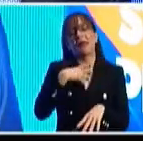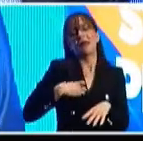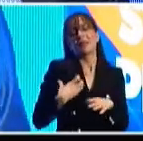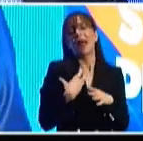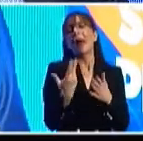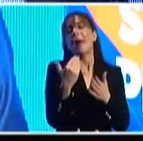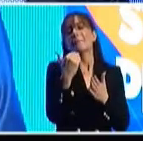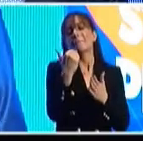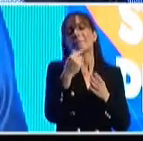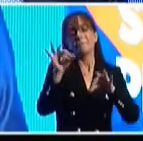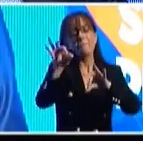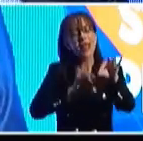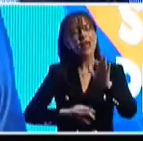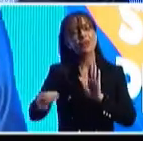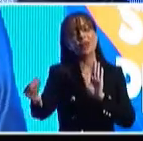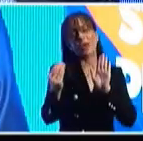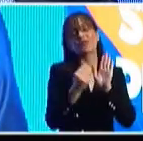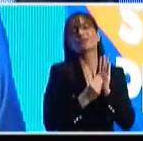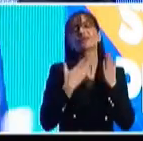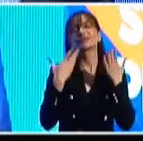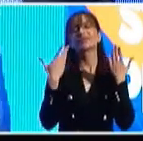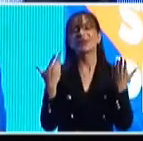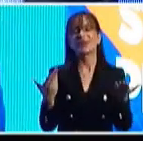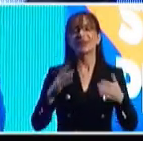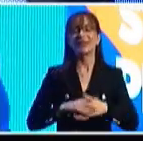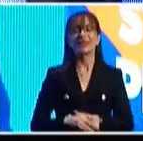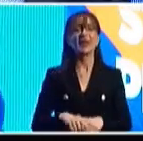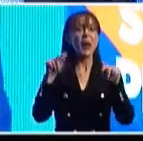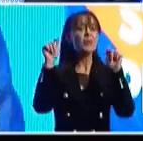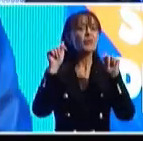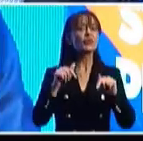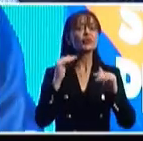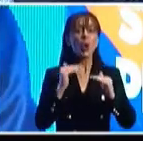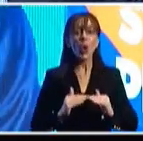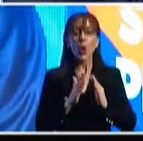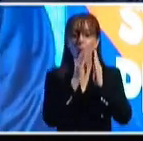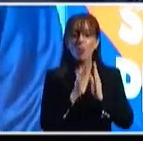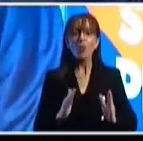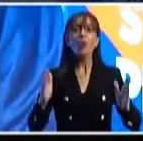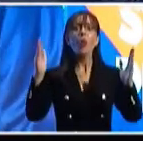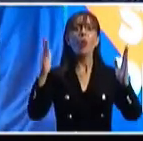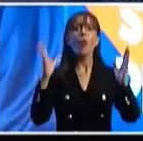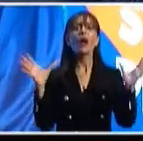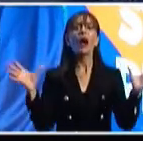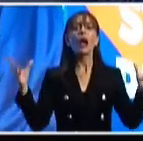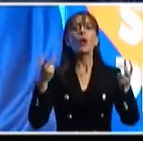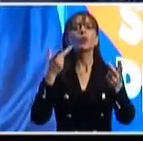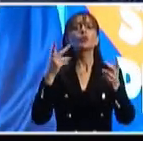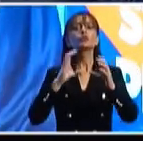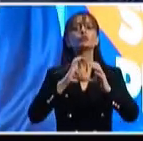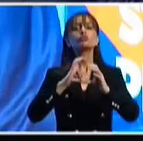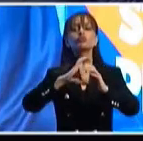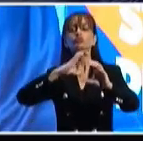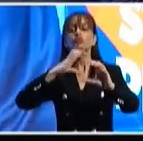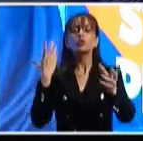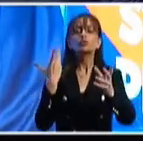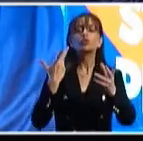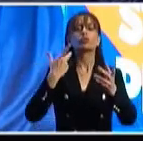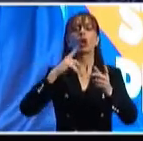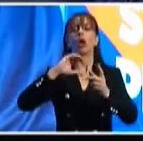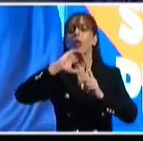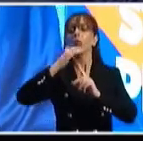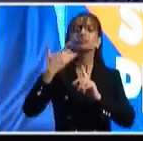şekilde hayata geçireceğiz. Ve burada yüksek kapasiteli toplu taşıma sistemi diyeceğiz. Cazip